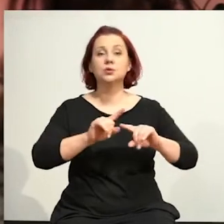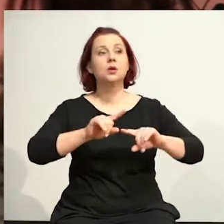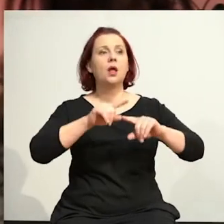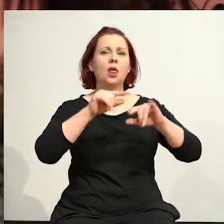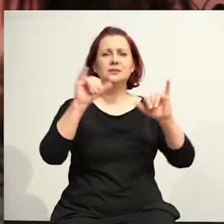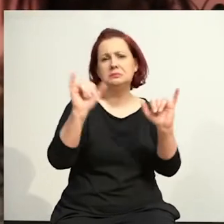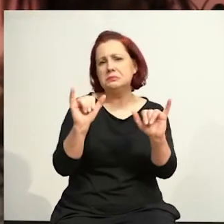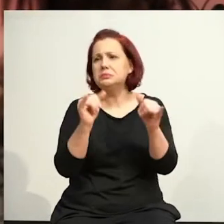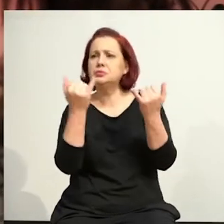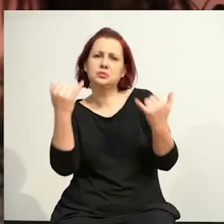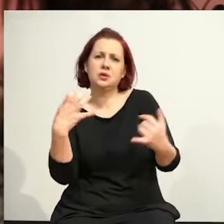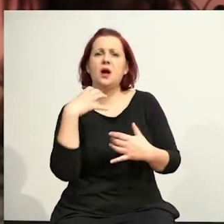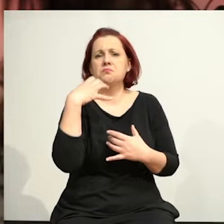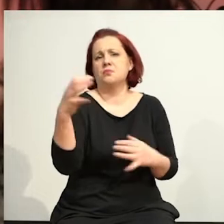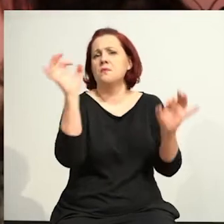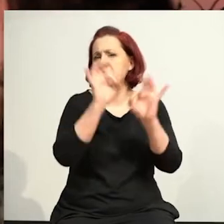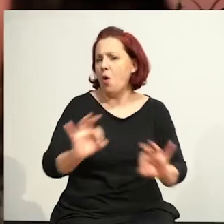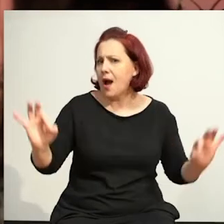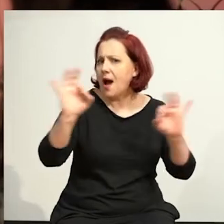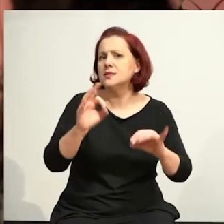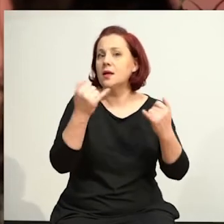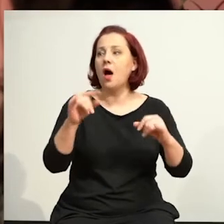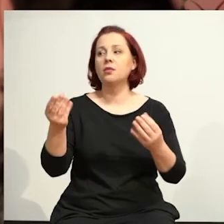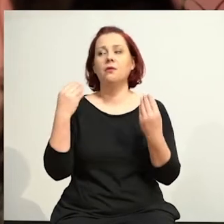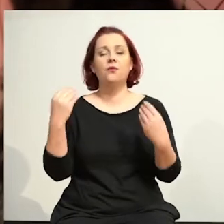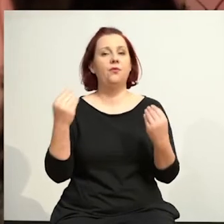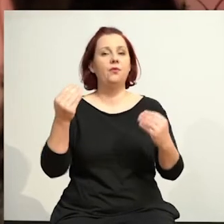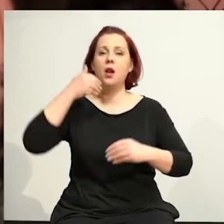tych salonach, ale był wspaniałym deklamatorem.